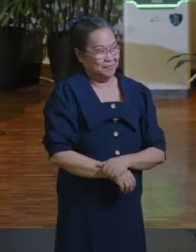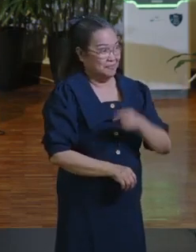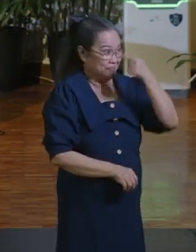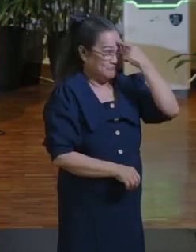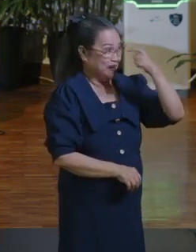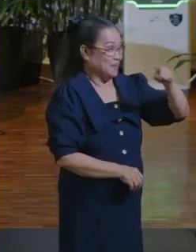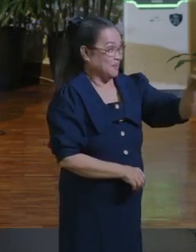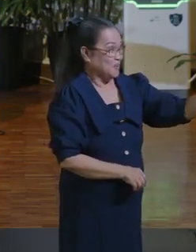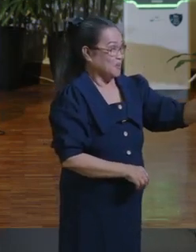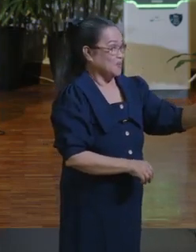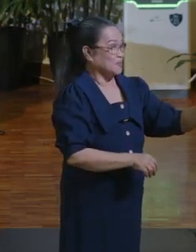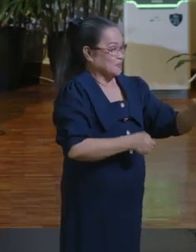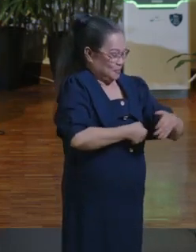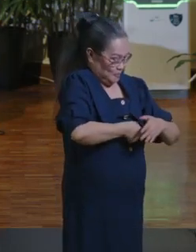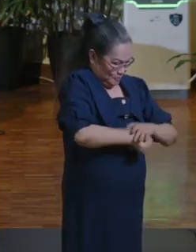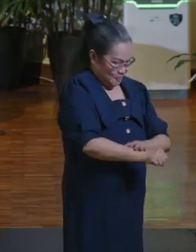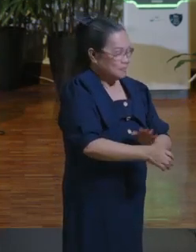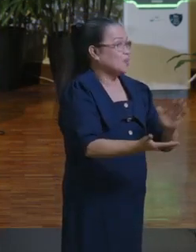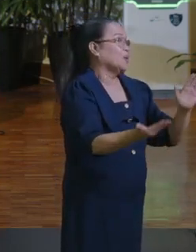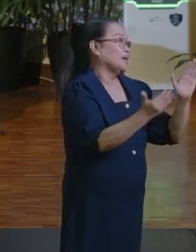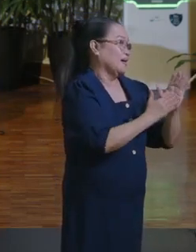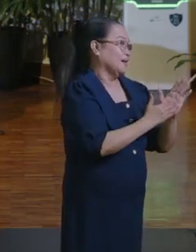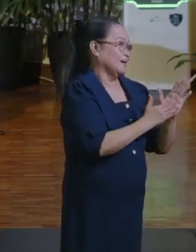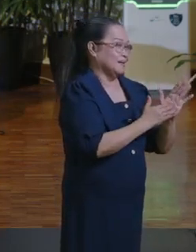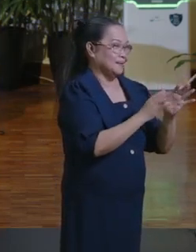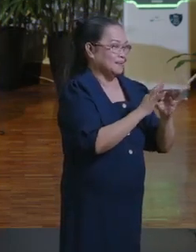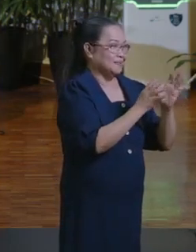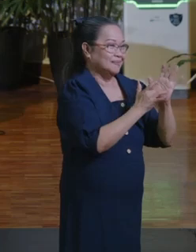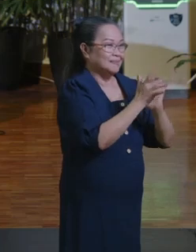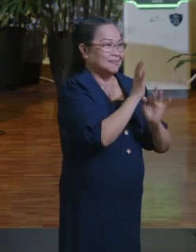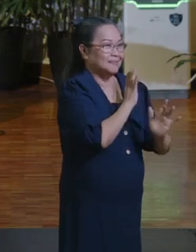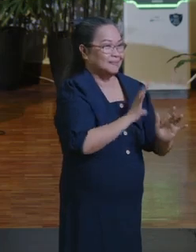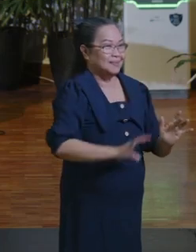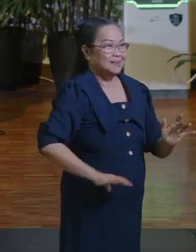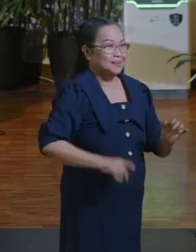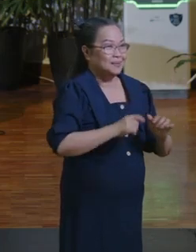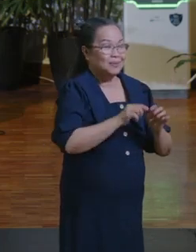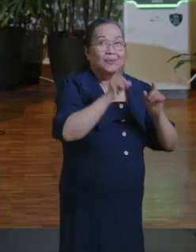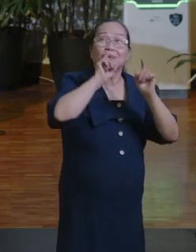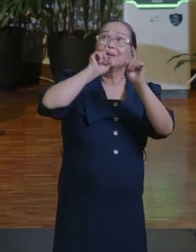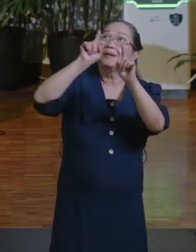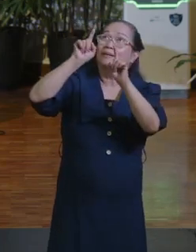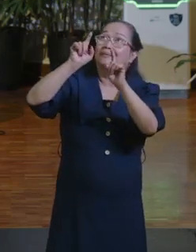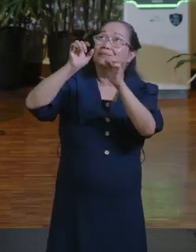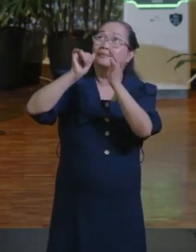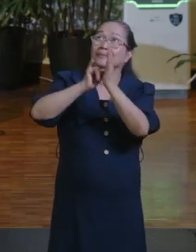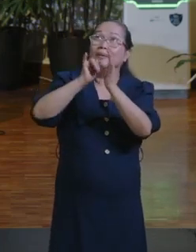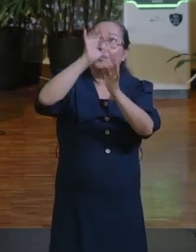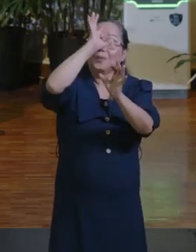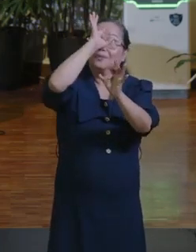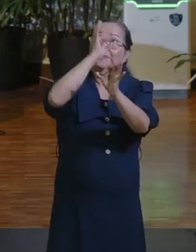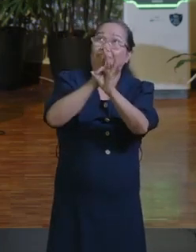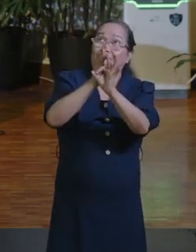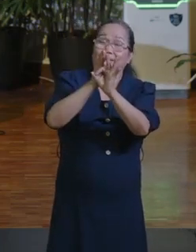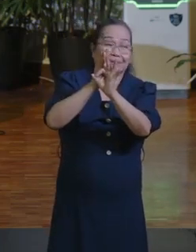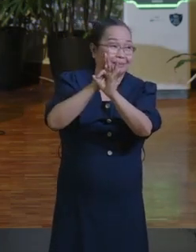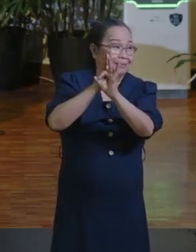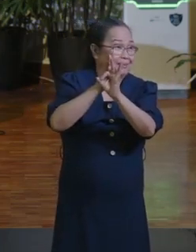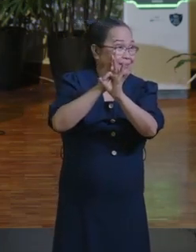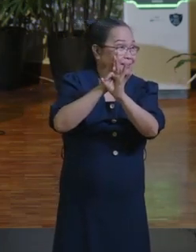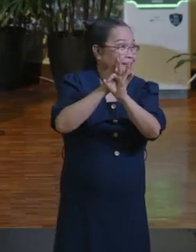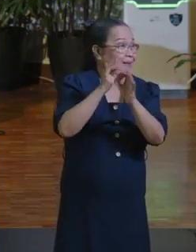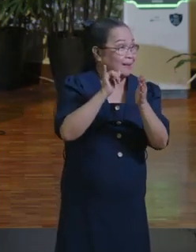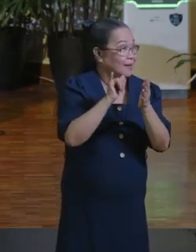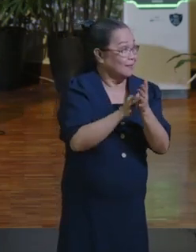kayo ay kanyang ipinanganak na muli. Kaya kayo nakarespond sa kanya with faith. At kung yan